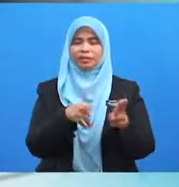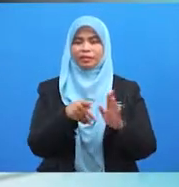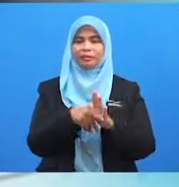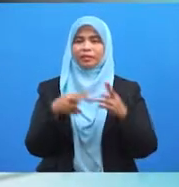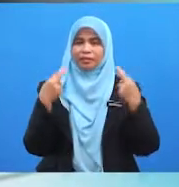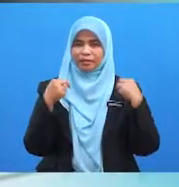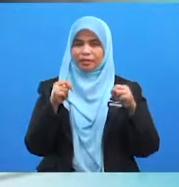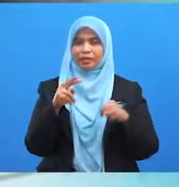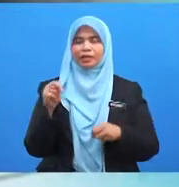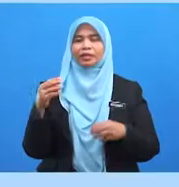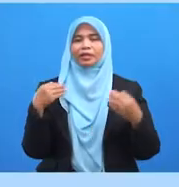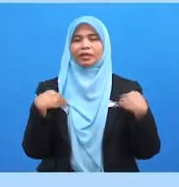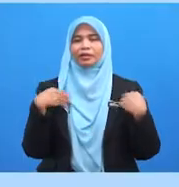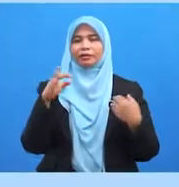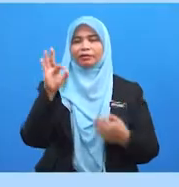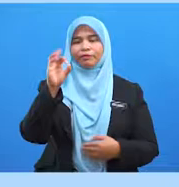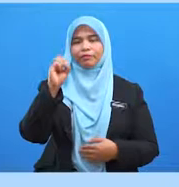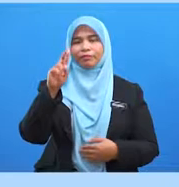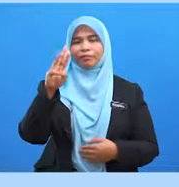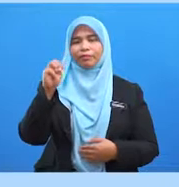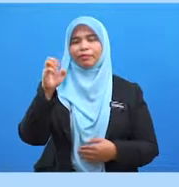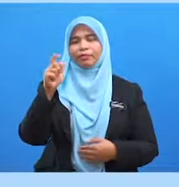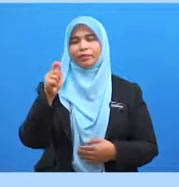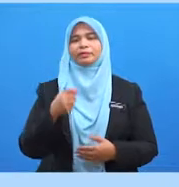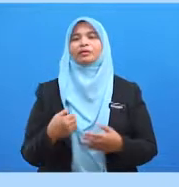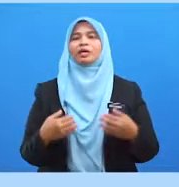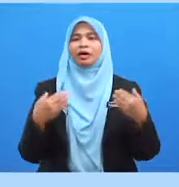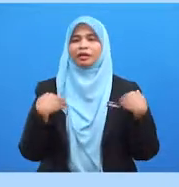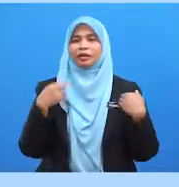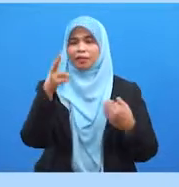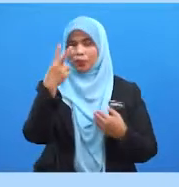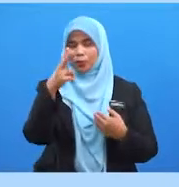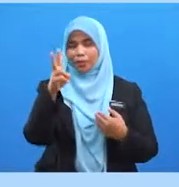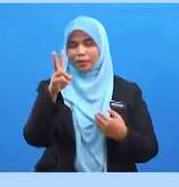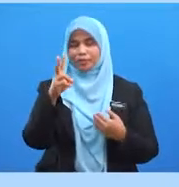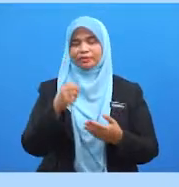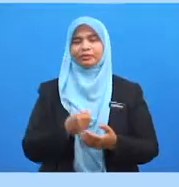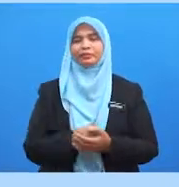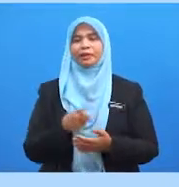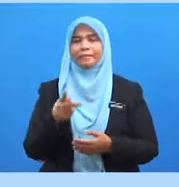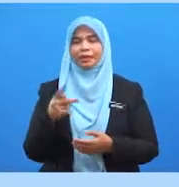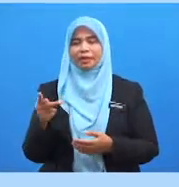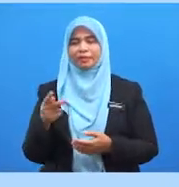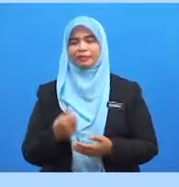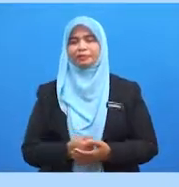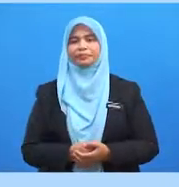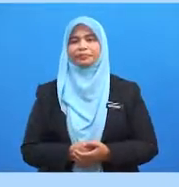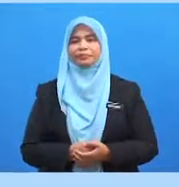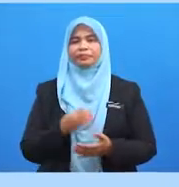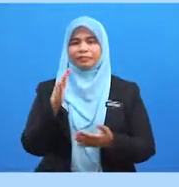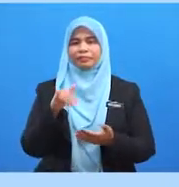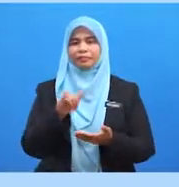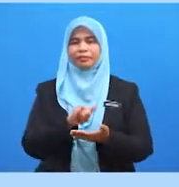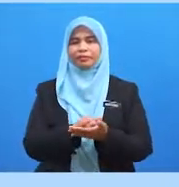mempunyai format? Terdapat 12 perkara dalam format rancangan perniagaan,